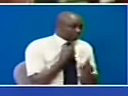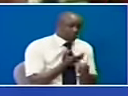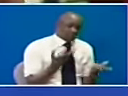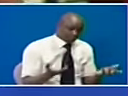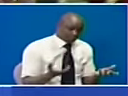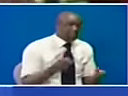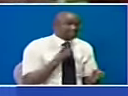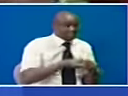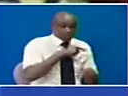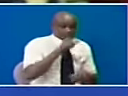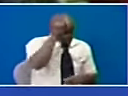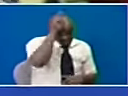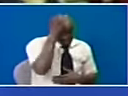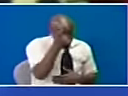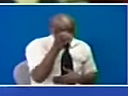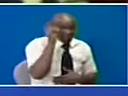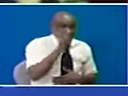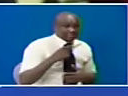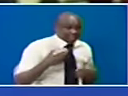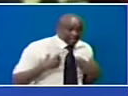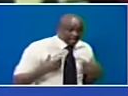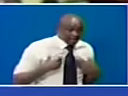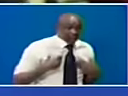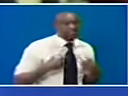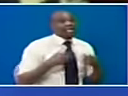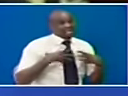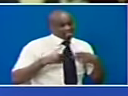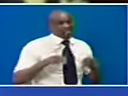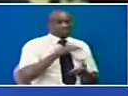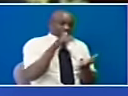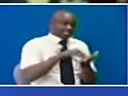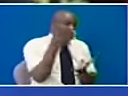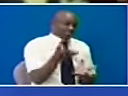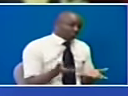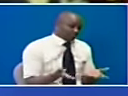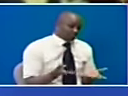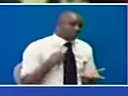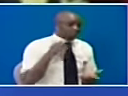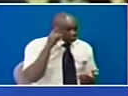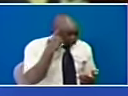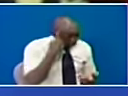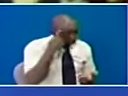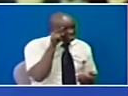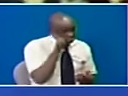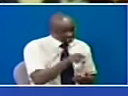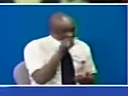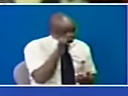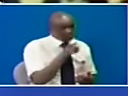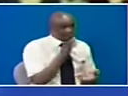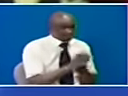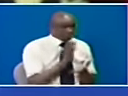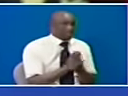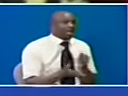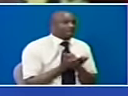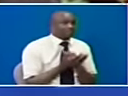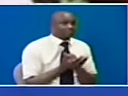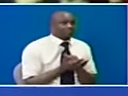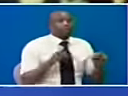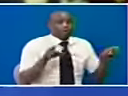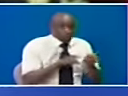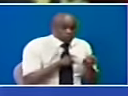kijiji wanahitaji pia kuwa na dispensary ama health facility ya kuweza kusaidia. Kwa hivyo nafikiria ni mchango ambao unasaidia sana. Na pia hata